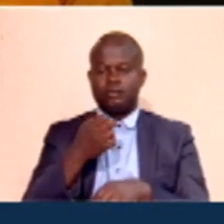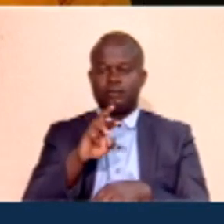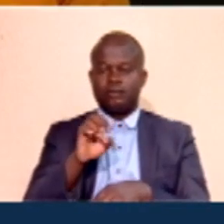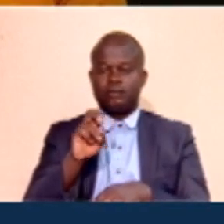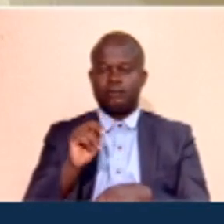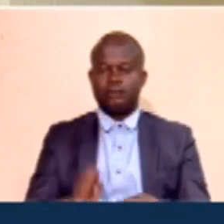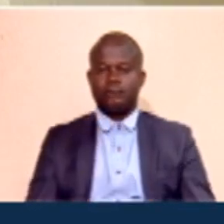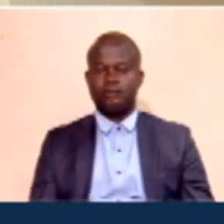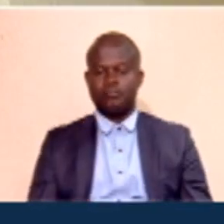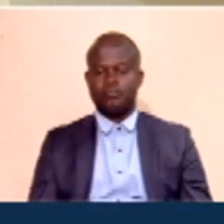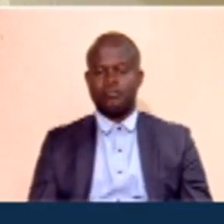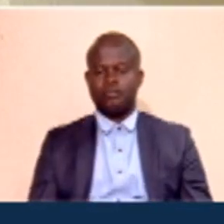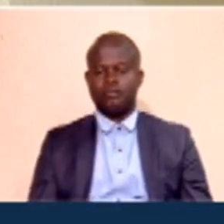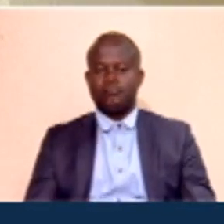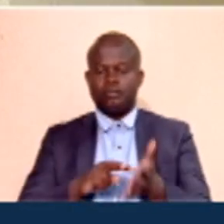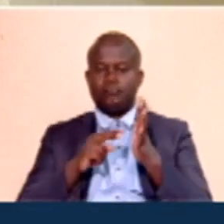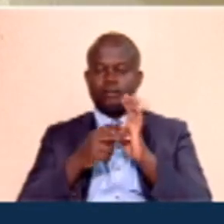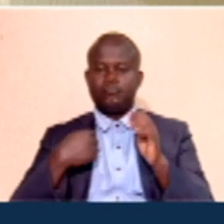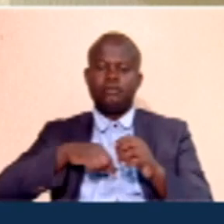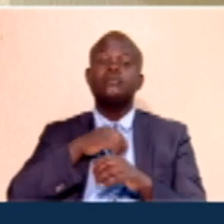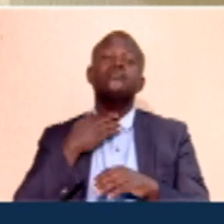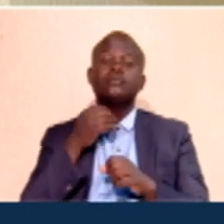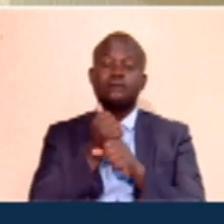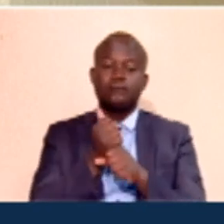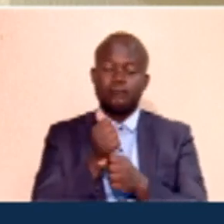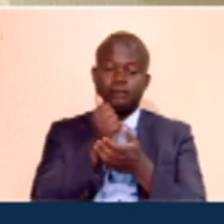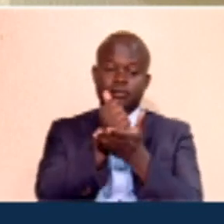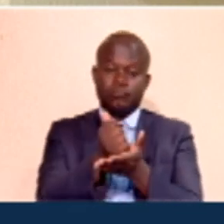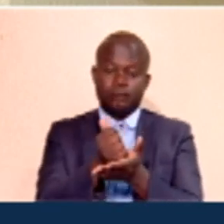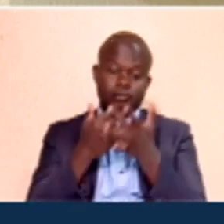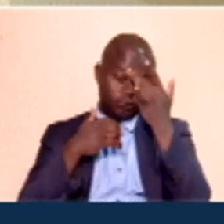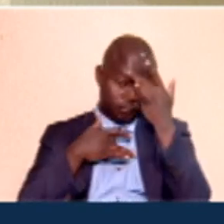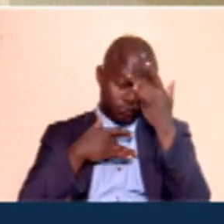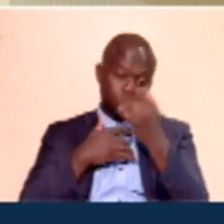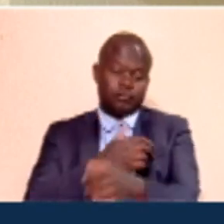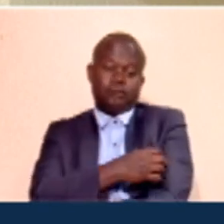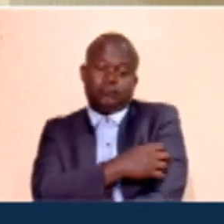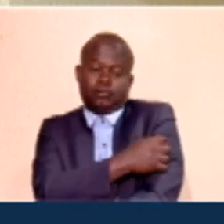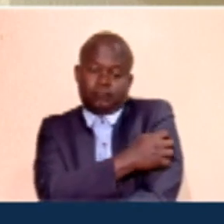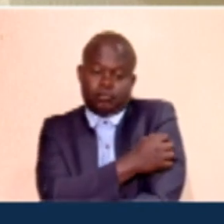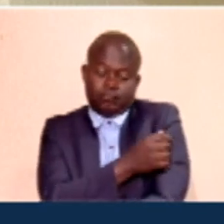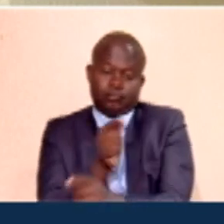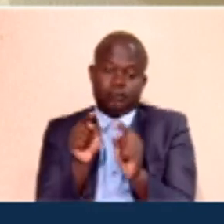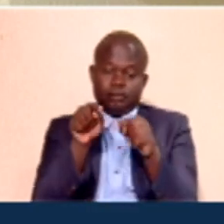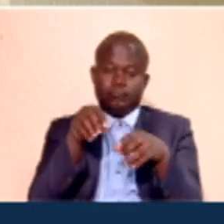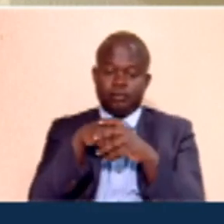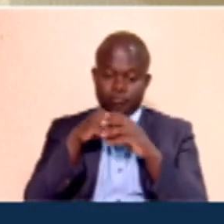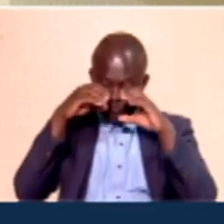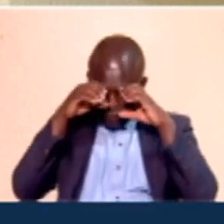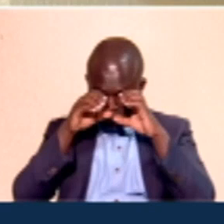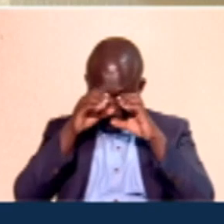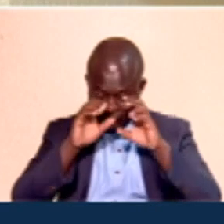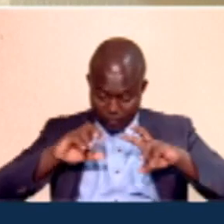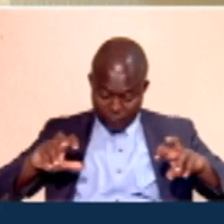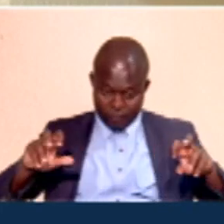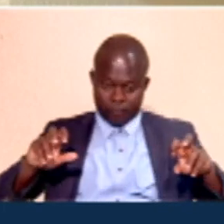Katebera. Uriya mushinga dushaka gukora ni uwo gufasha abarwayi ba kanseri baje muri